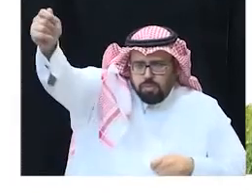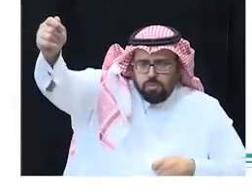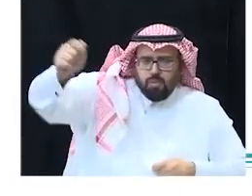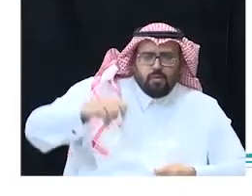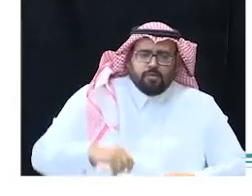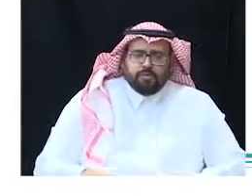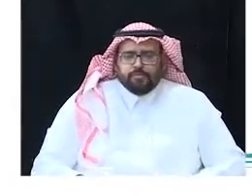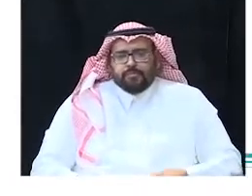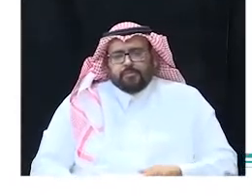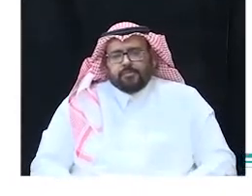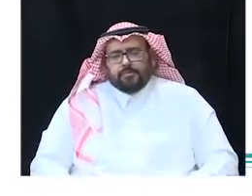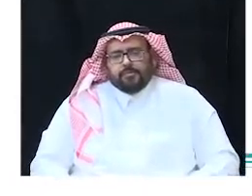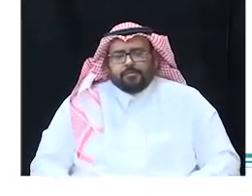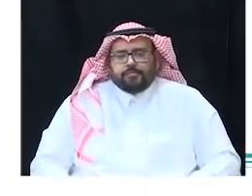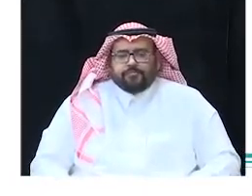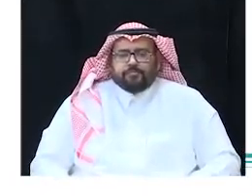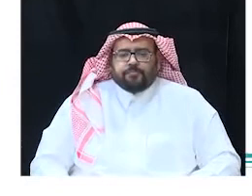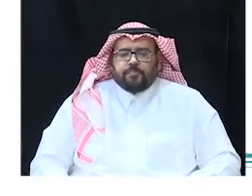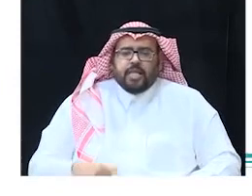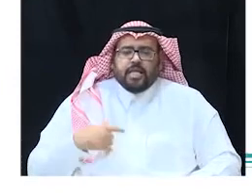الأبعد.